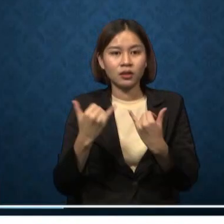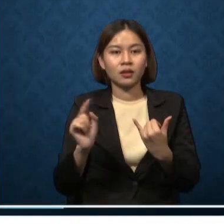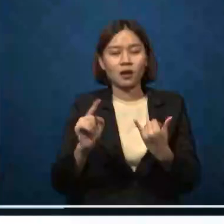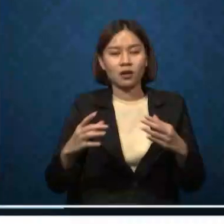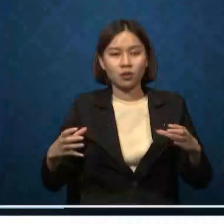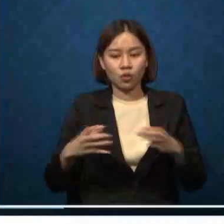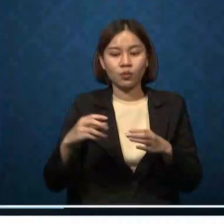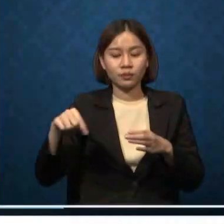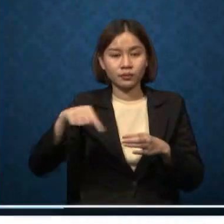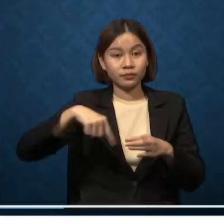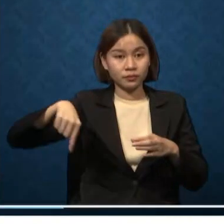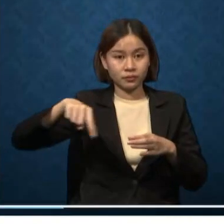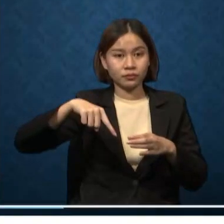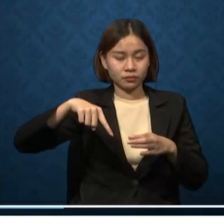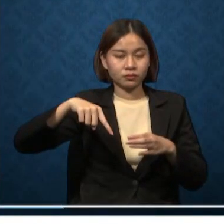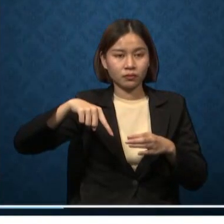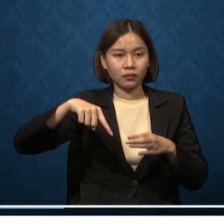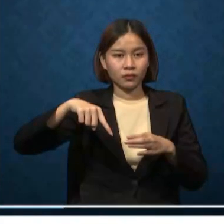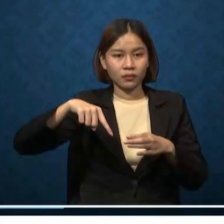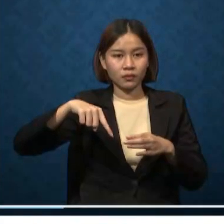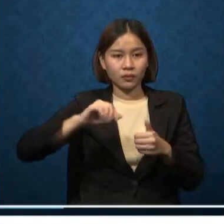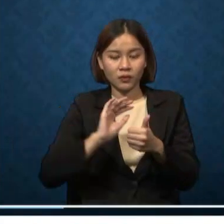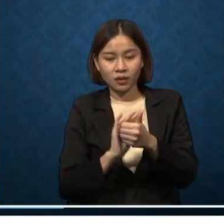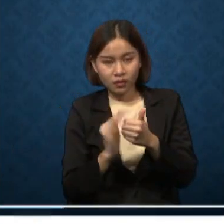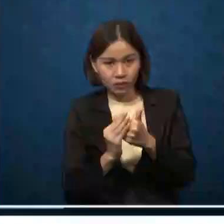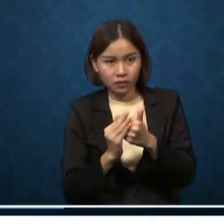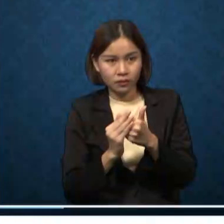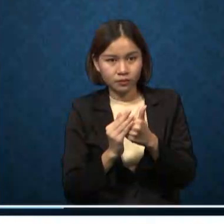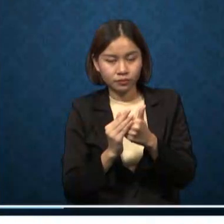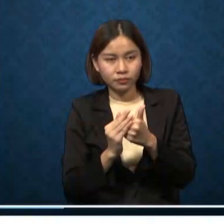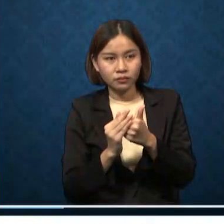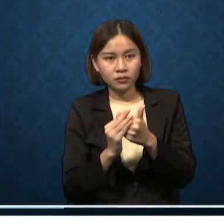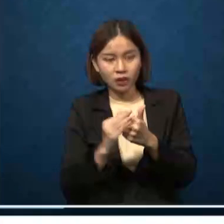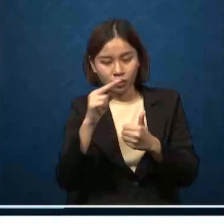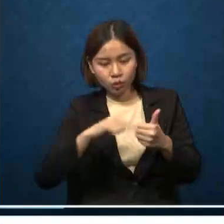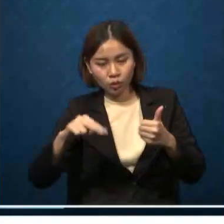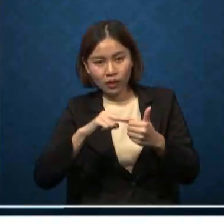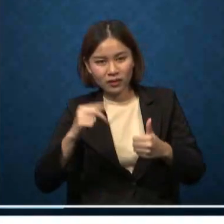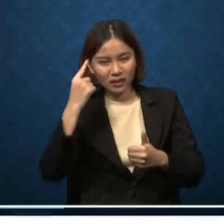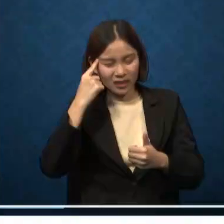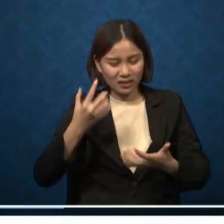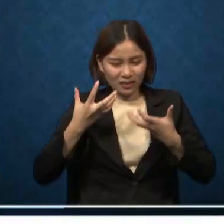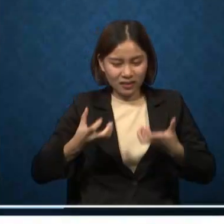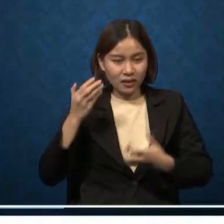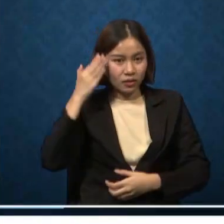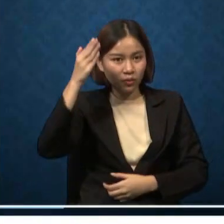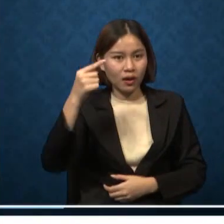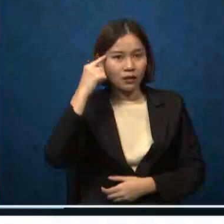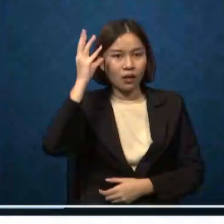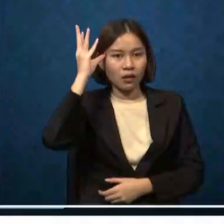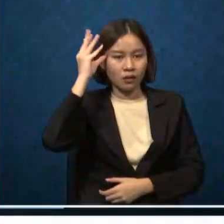เราคิดว่าในกลุ่ม long ter careกับ intermediatecareที่มีความน่าหนักใจในการดูแลในอนาคตคือกลุ่มสมอง